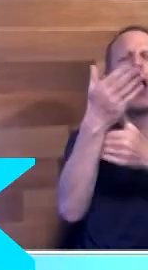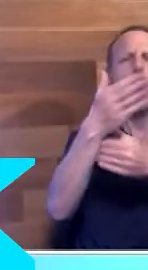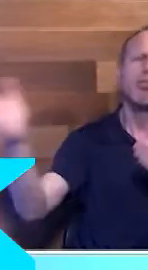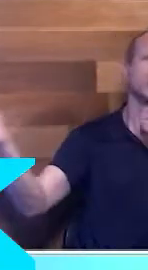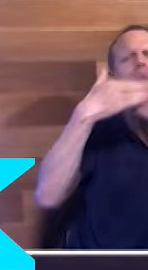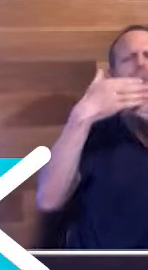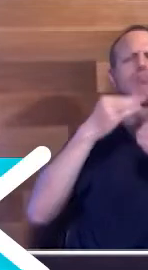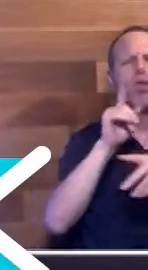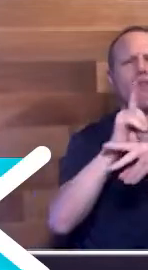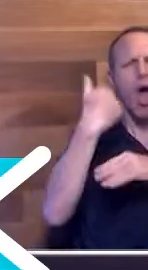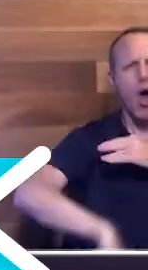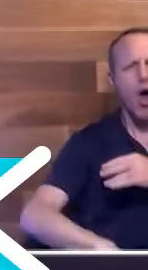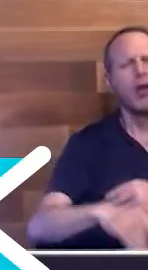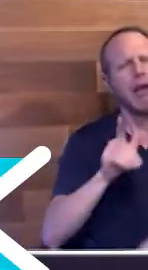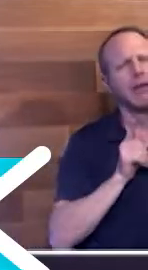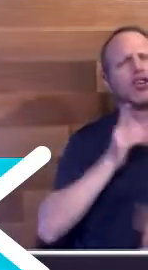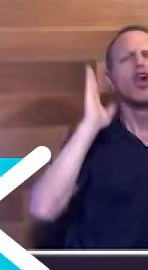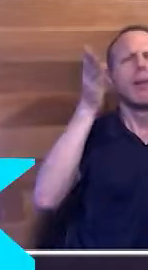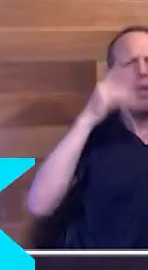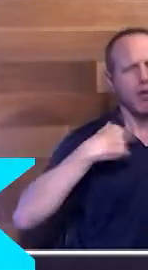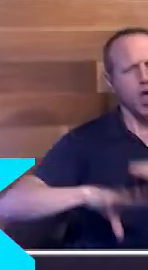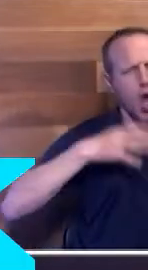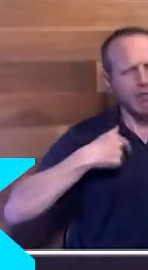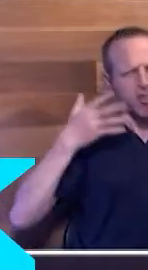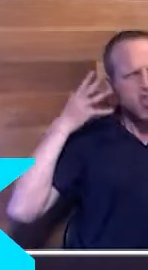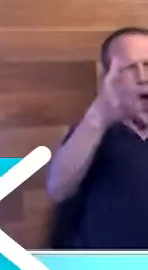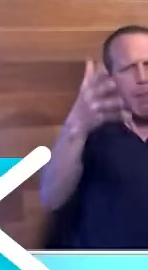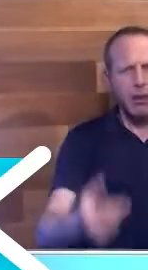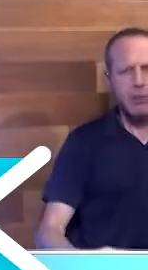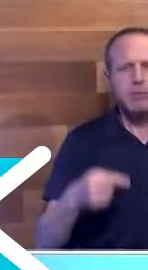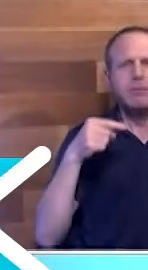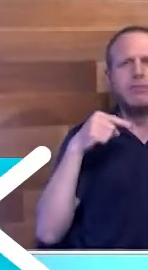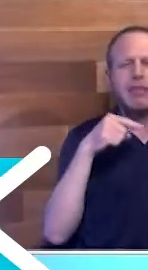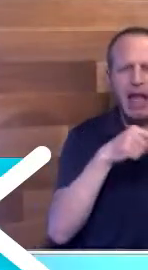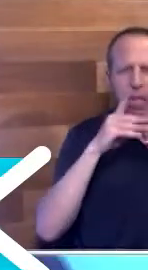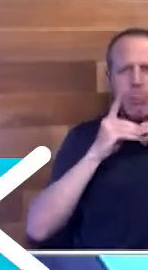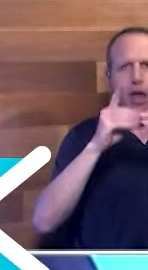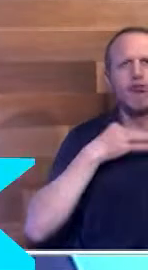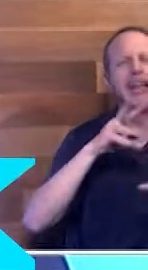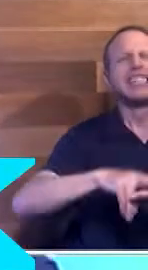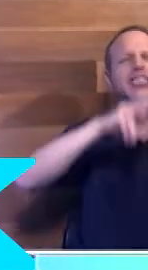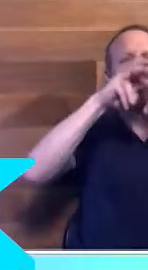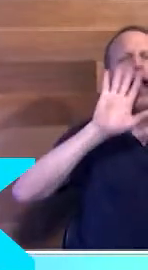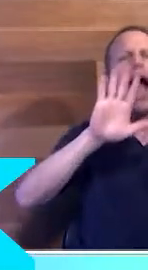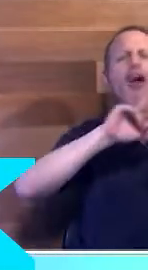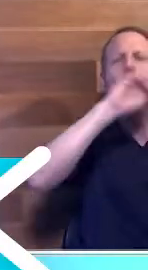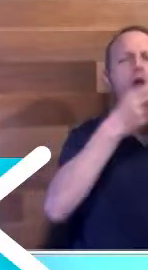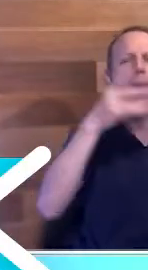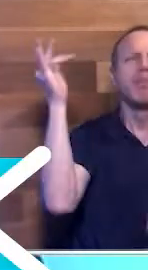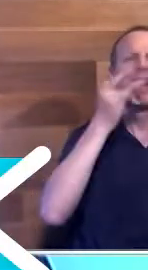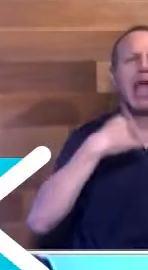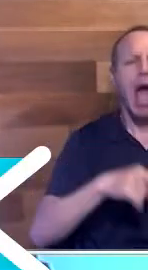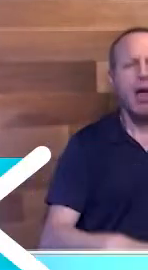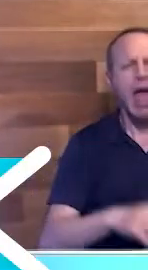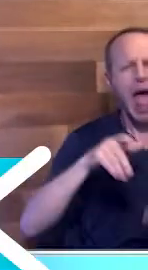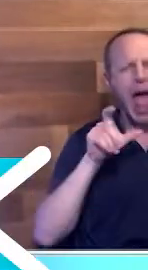האחרונה. חיכיתי הרבה זמן, יותר מדי, אני כועס ואני תוקפני, כי זו הדרך שלי לשרוד. ככה זה שכל העולם נגדך. חרם זו